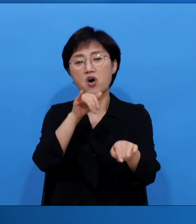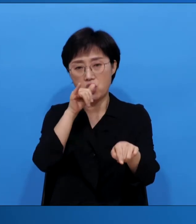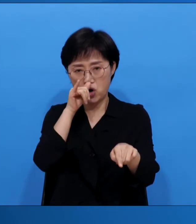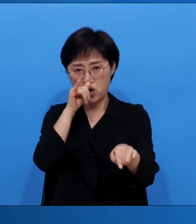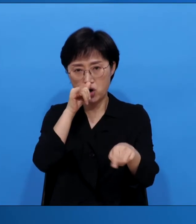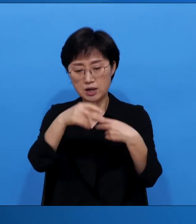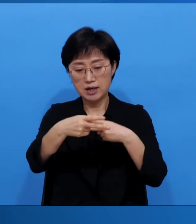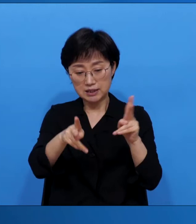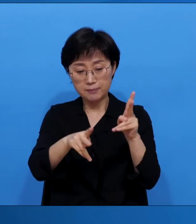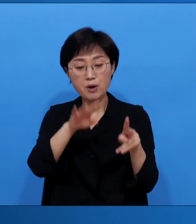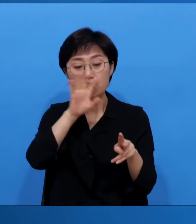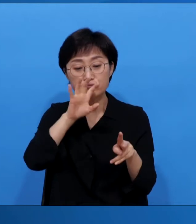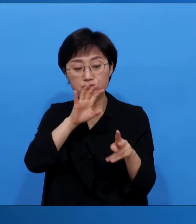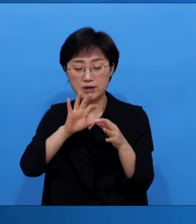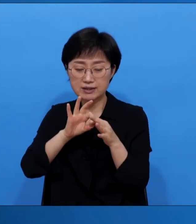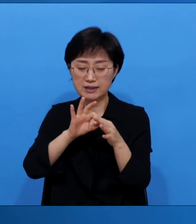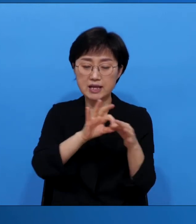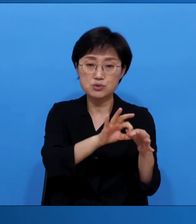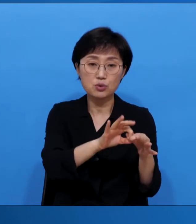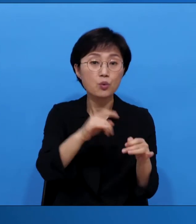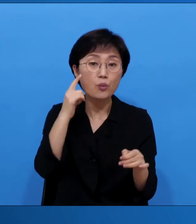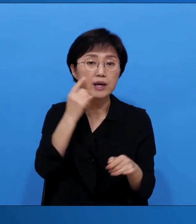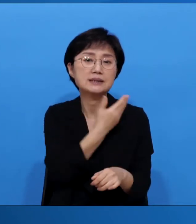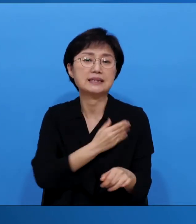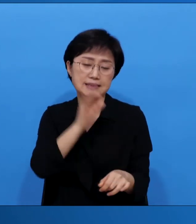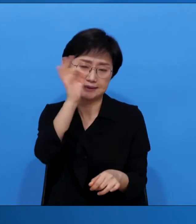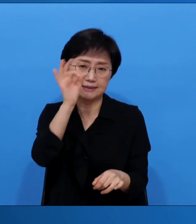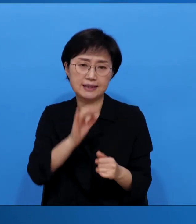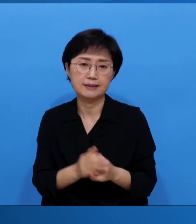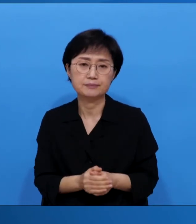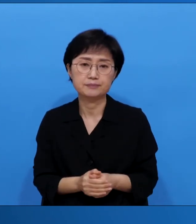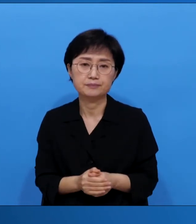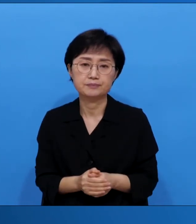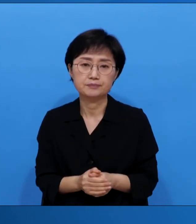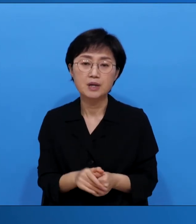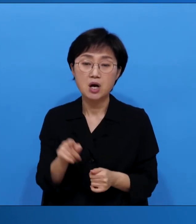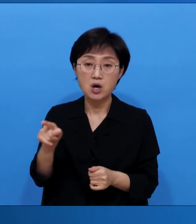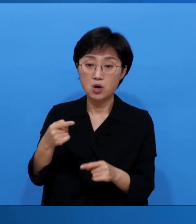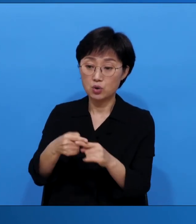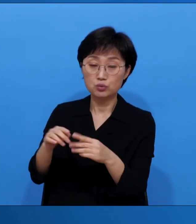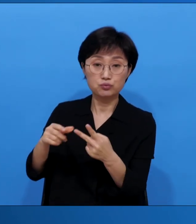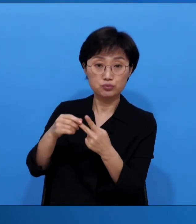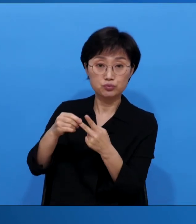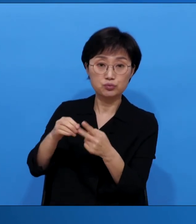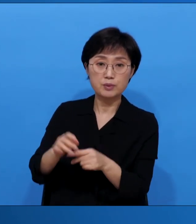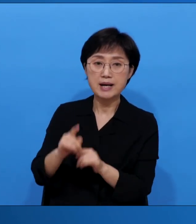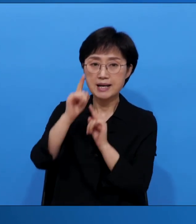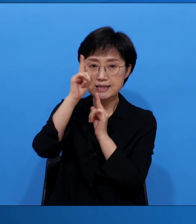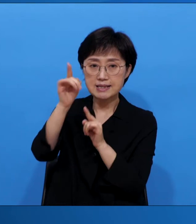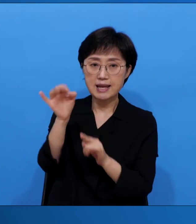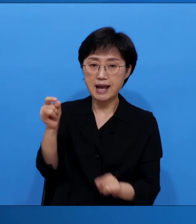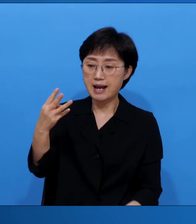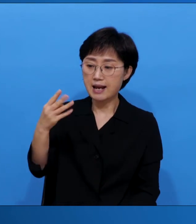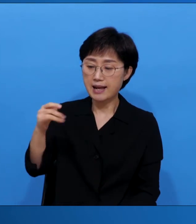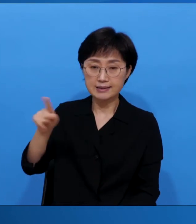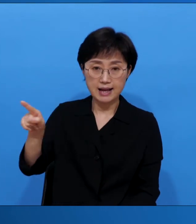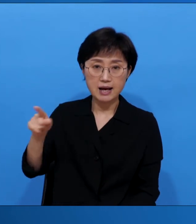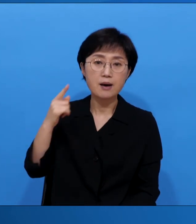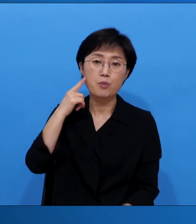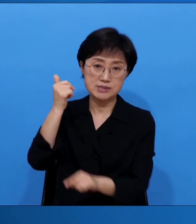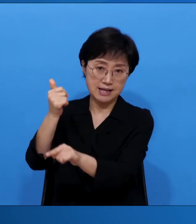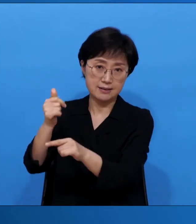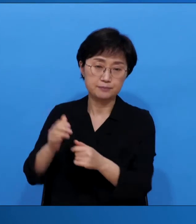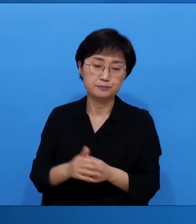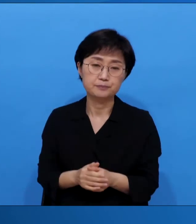통해 현장 제자 찾는 사역을 하고 계십니다. 트빌리시 랩넌트 교회에서 사역하시는 이 엘레나 목사님과 블라즈미르